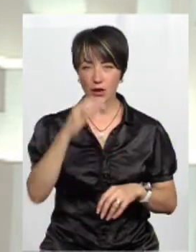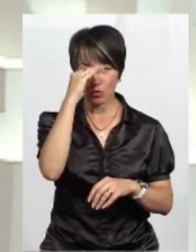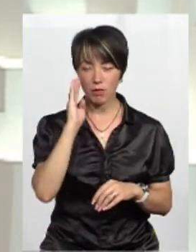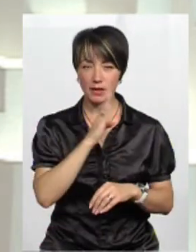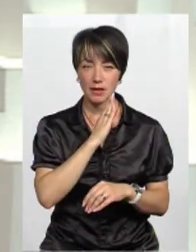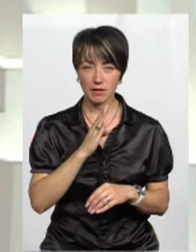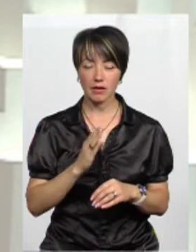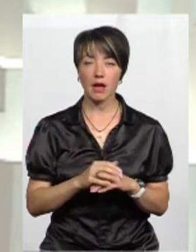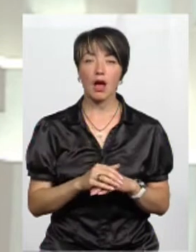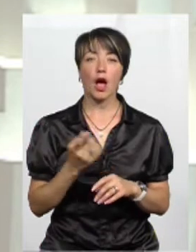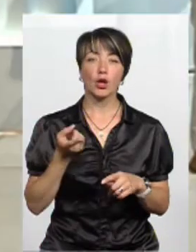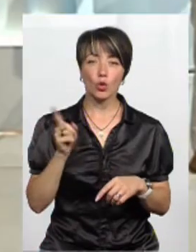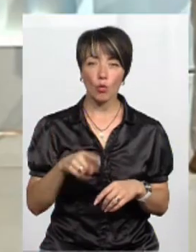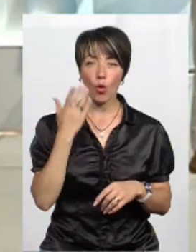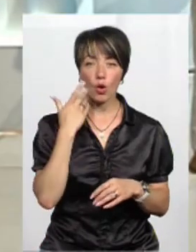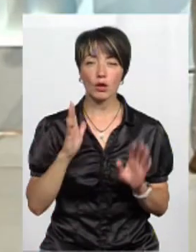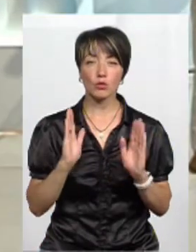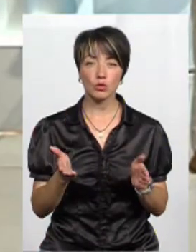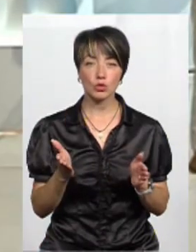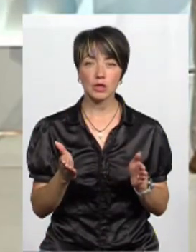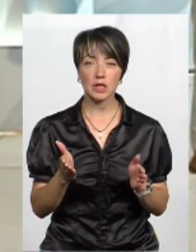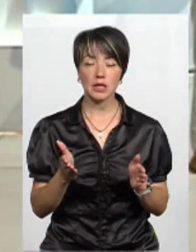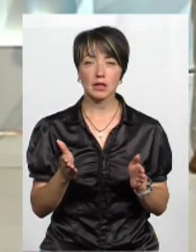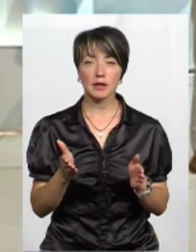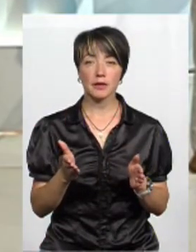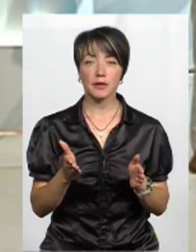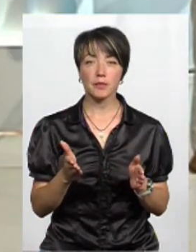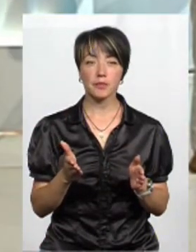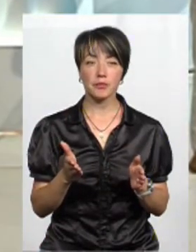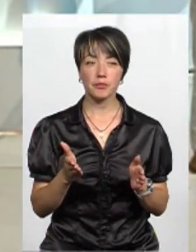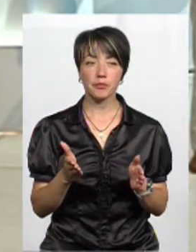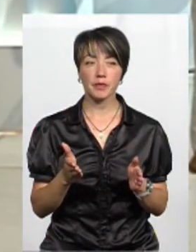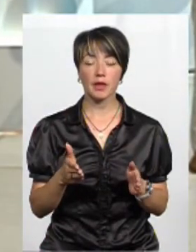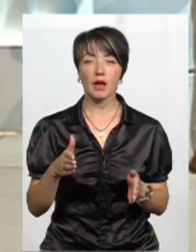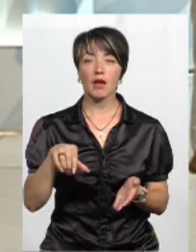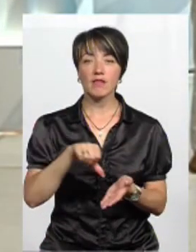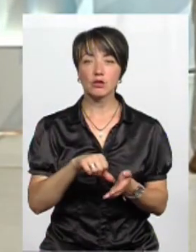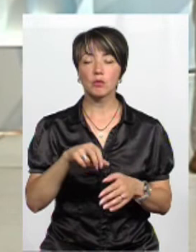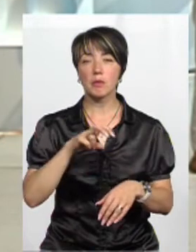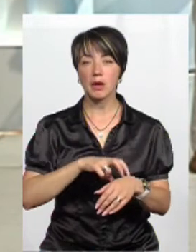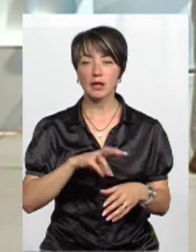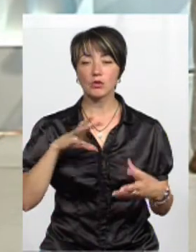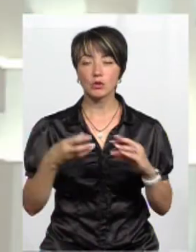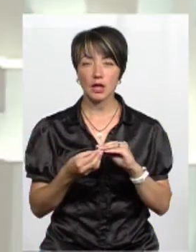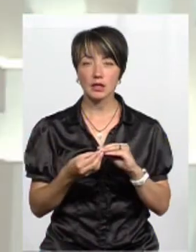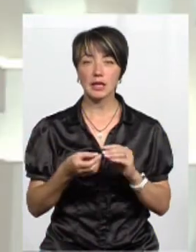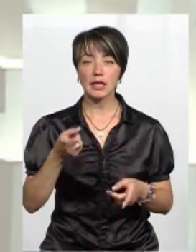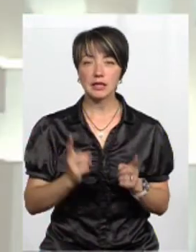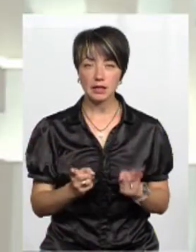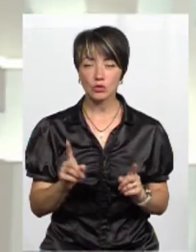які щеплюють своїх дітей. Тому коли будуть дієві виступи медиків, будуть дієві результати, що